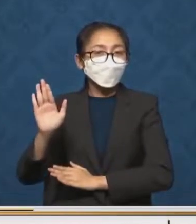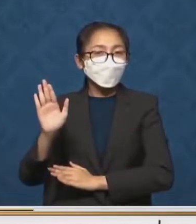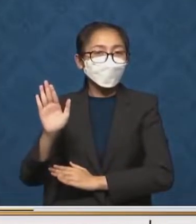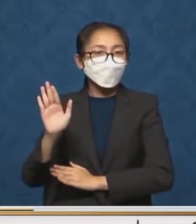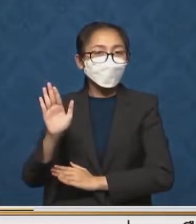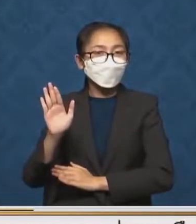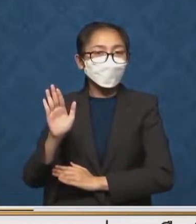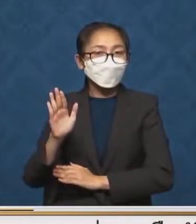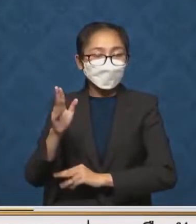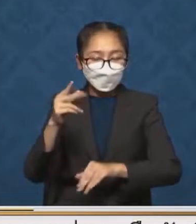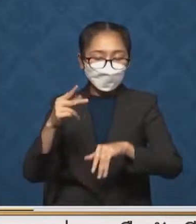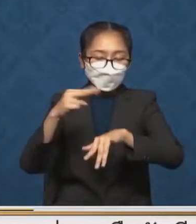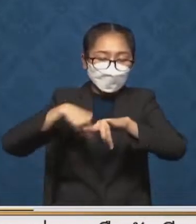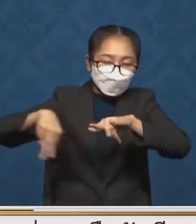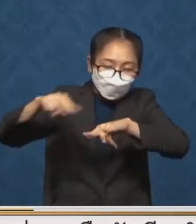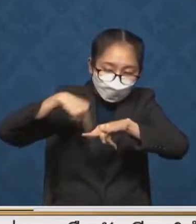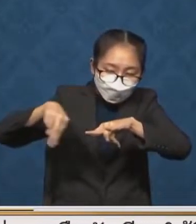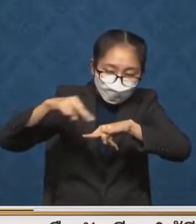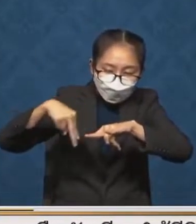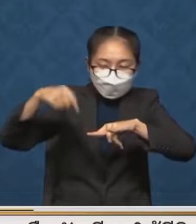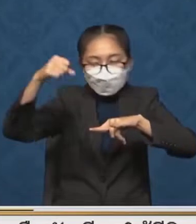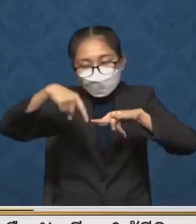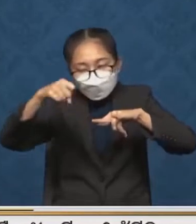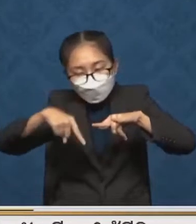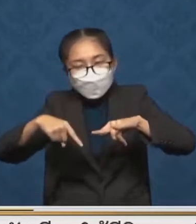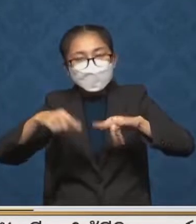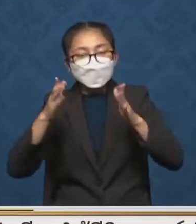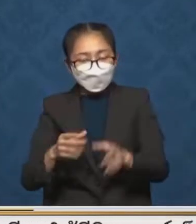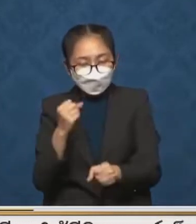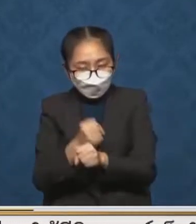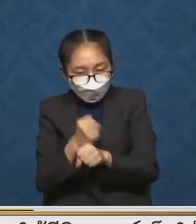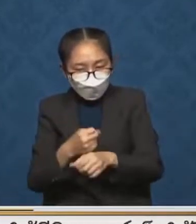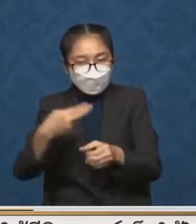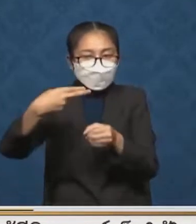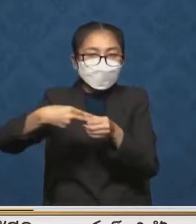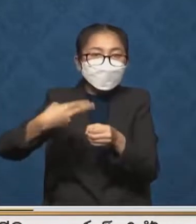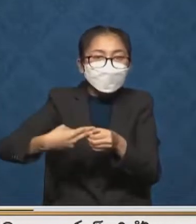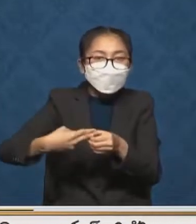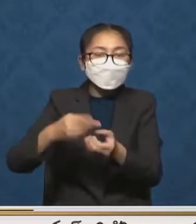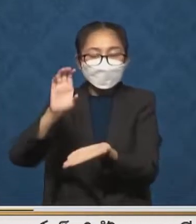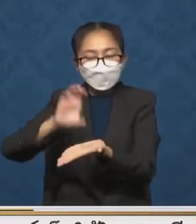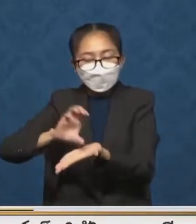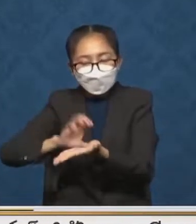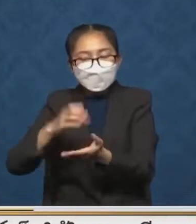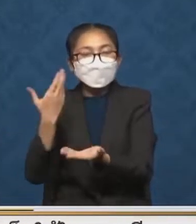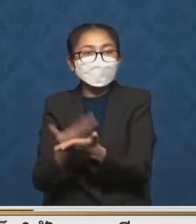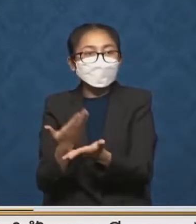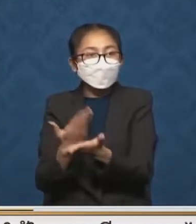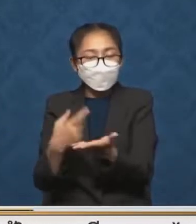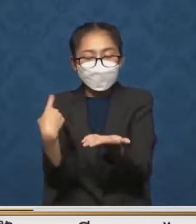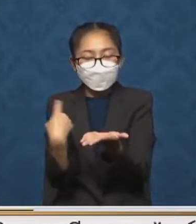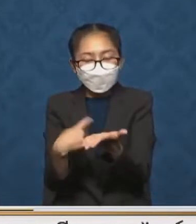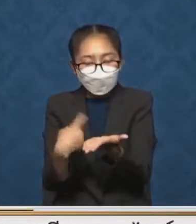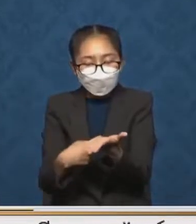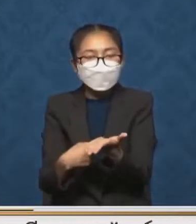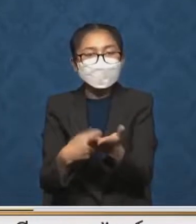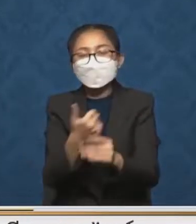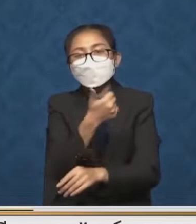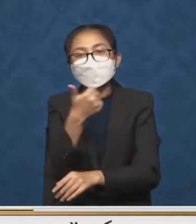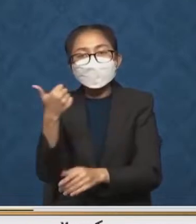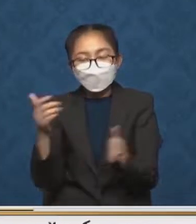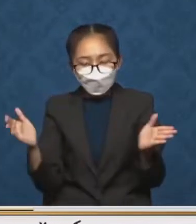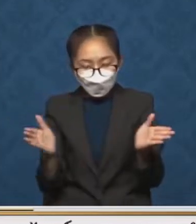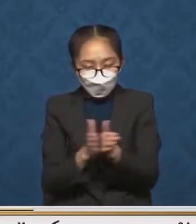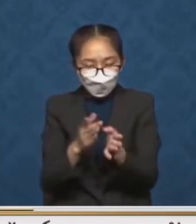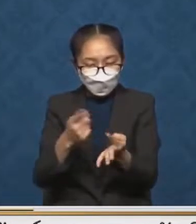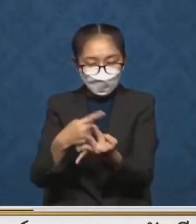ใช้จ่ายในกบำรงรักษาค่าเจาหน้าที่ ค่าน้ำมัน ค่าเช้อเพลงต้นทุนภางกเงิน ค่าประกนและอนๆเมื่อค